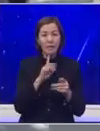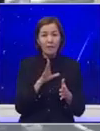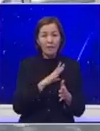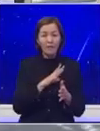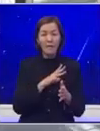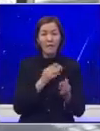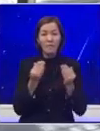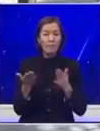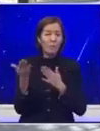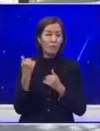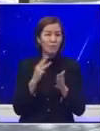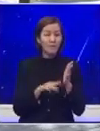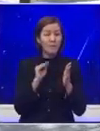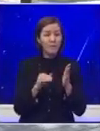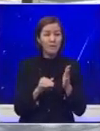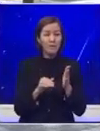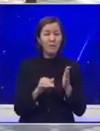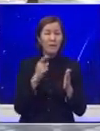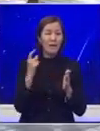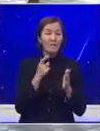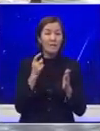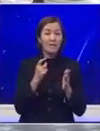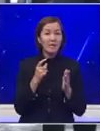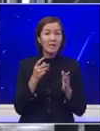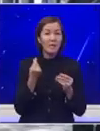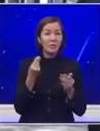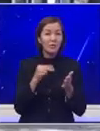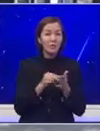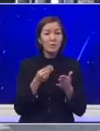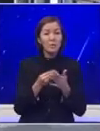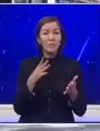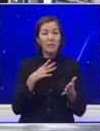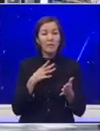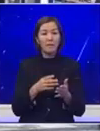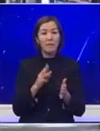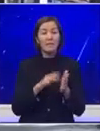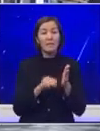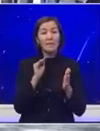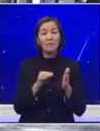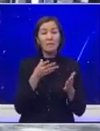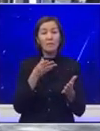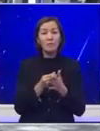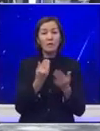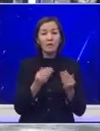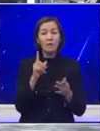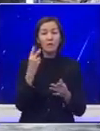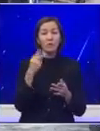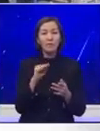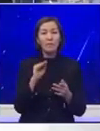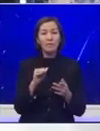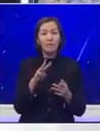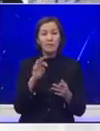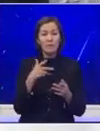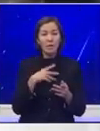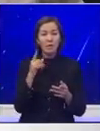80 мың болса, осайдан бастап үйесі бағаны көтеріпті. Біз 80 мыңнан тұрып атқанбыз, қазір 120-ға көтерілді.